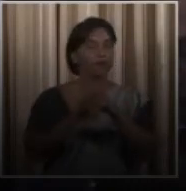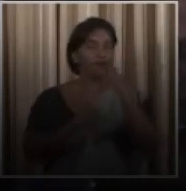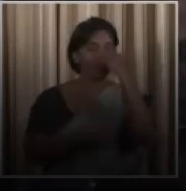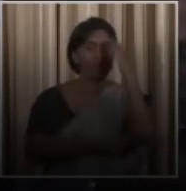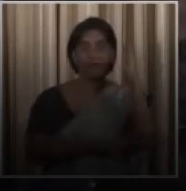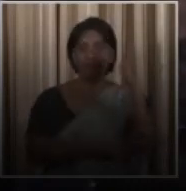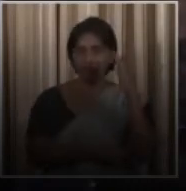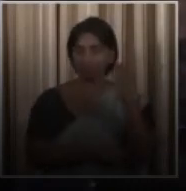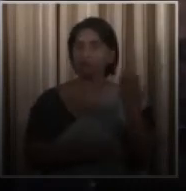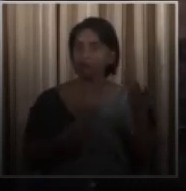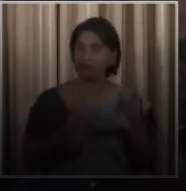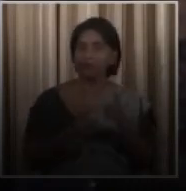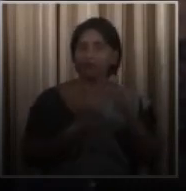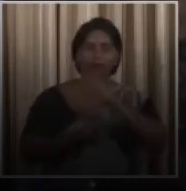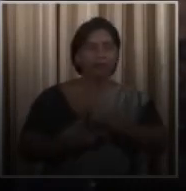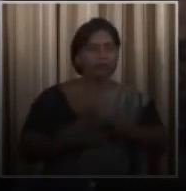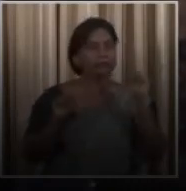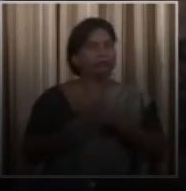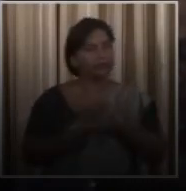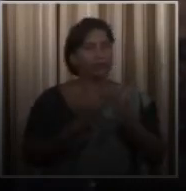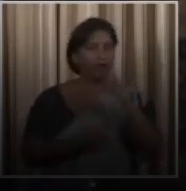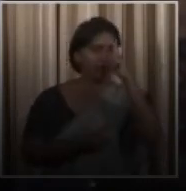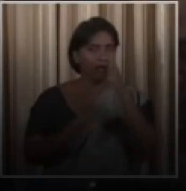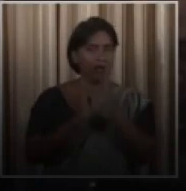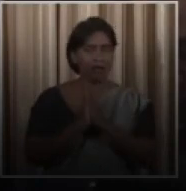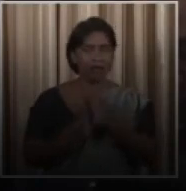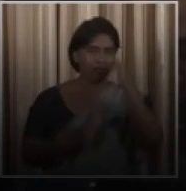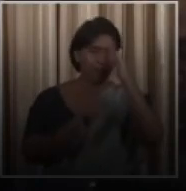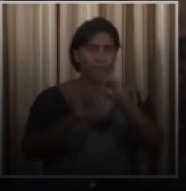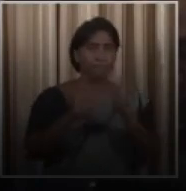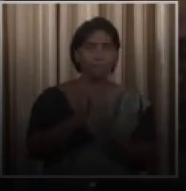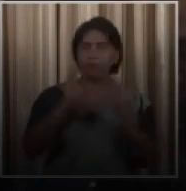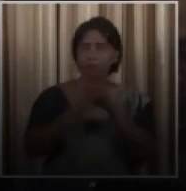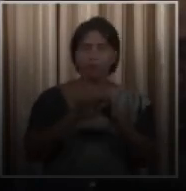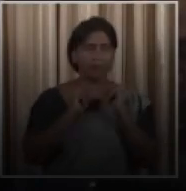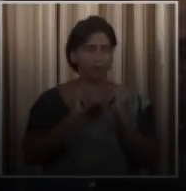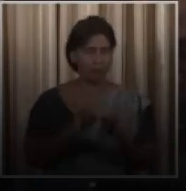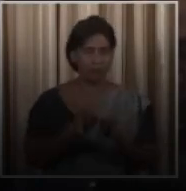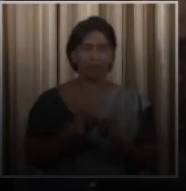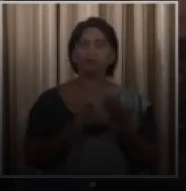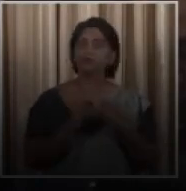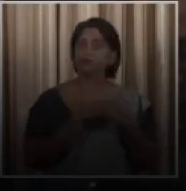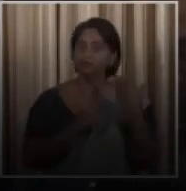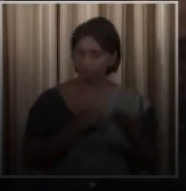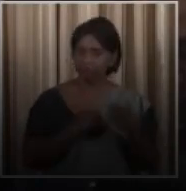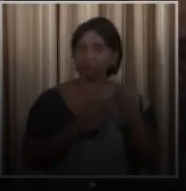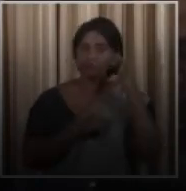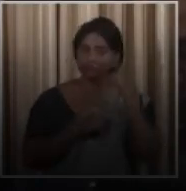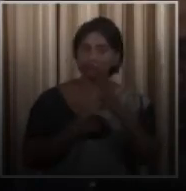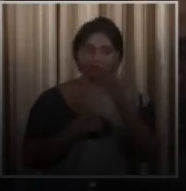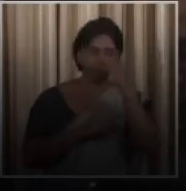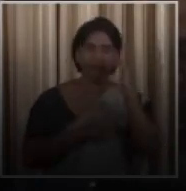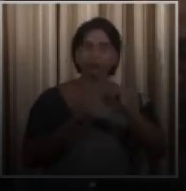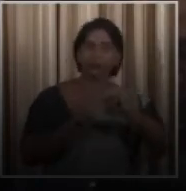විශාල වශයෙන් විරෝධතා ආවා. ආගමික නායකයෙක් අගමැති ධූරය දරන එක හොඳ නැහැ කියලා. පස්සේදී ඒ එතුමා